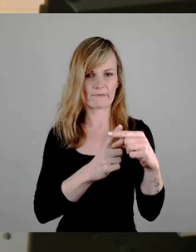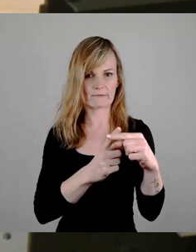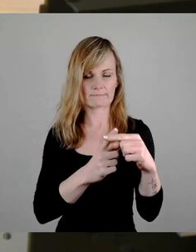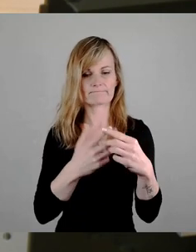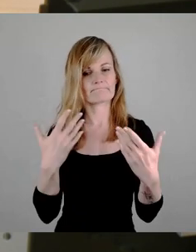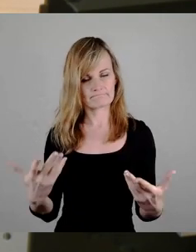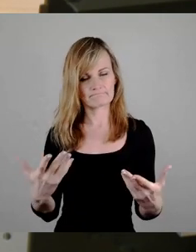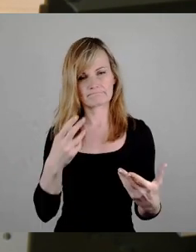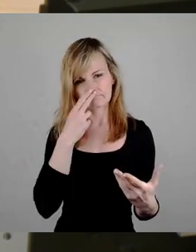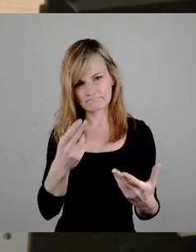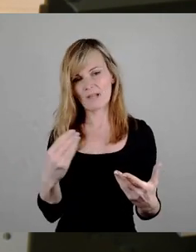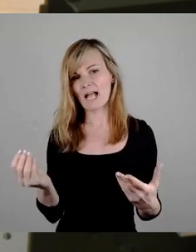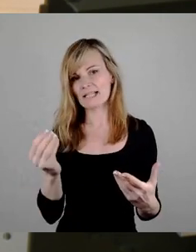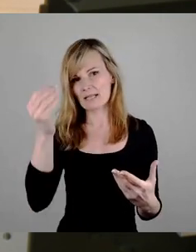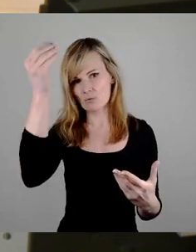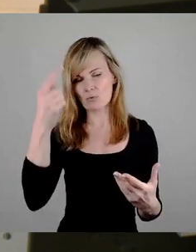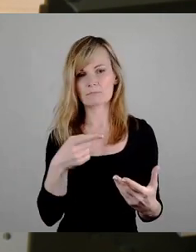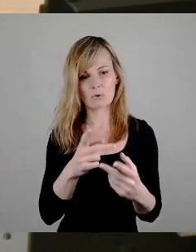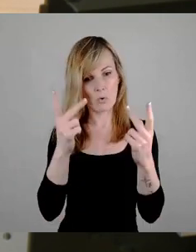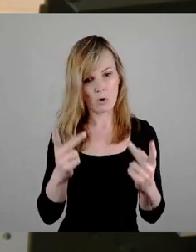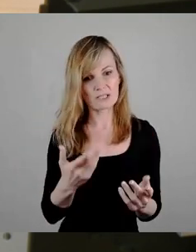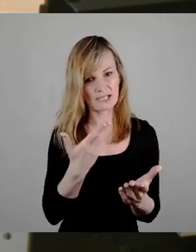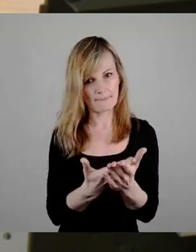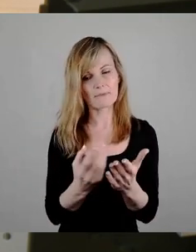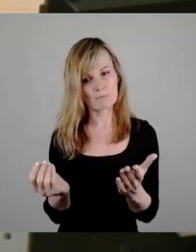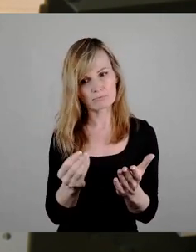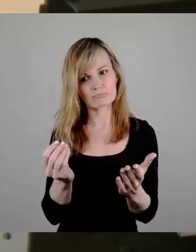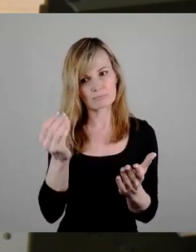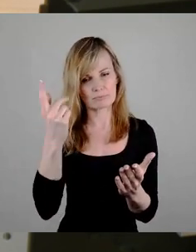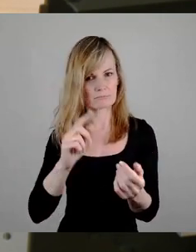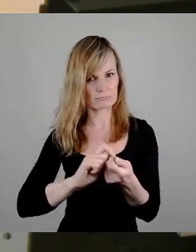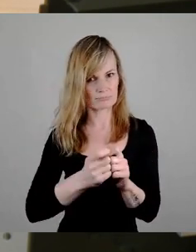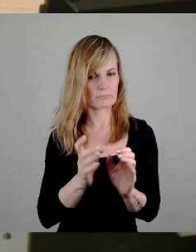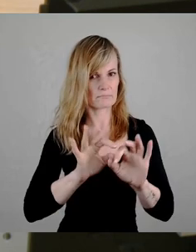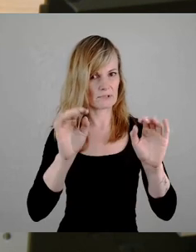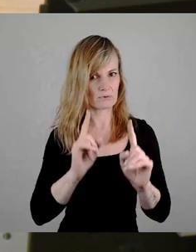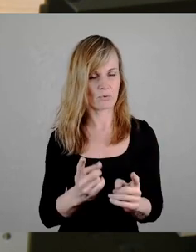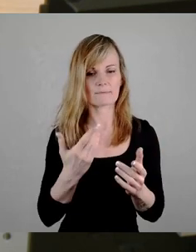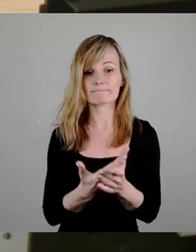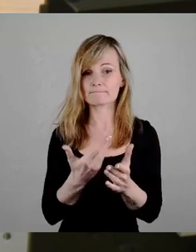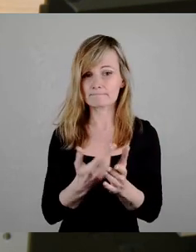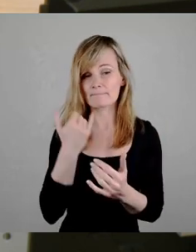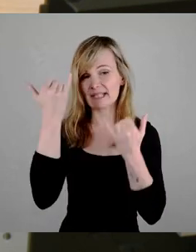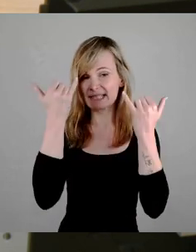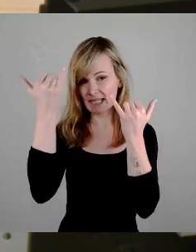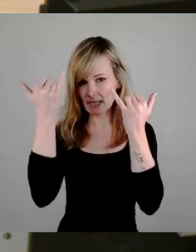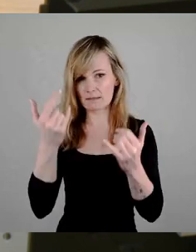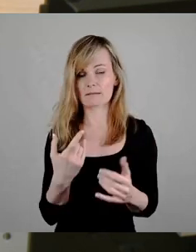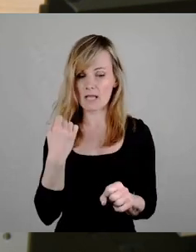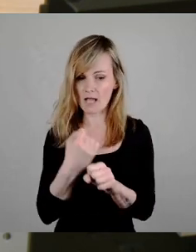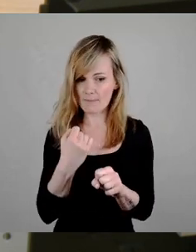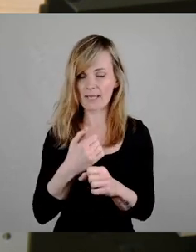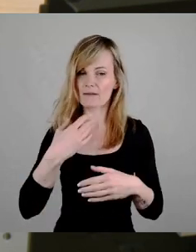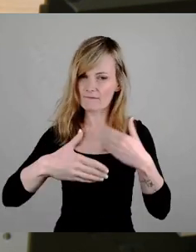konkrete Ergänzungen für das vorliegende Konzept. Damit diese Ideen in der weiteren Arbeit an und in der Umsetzung